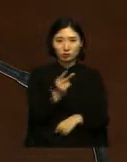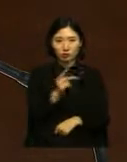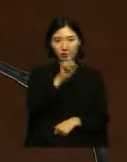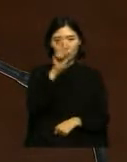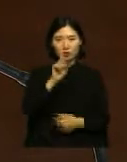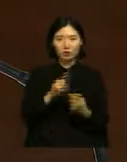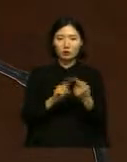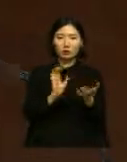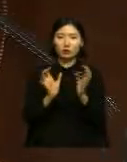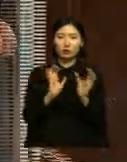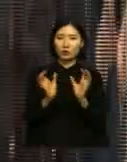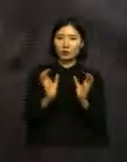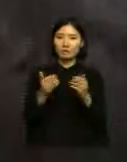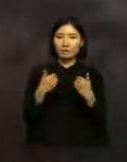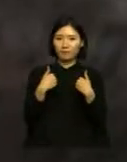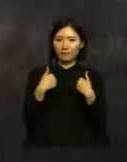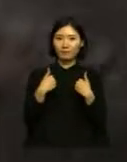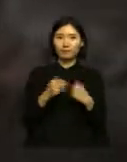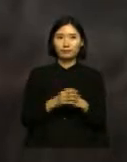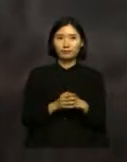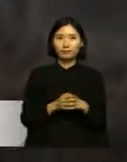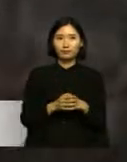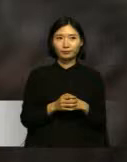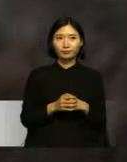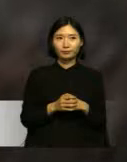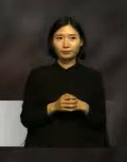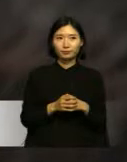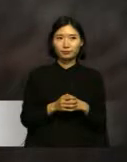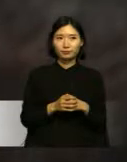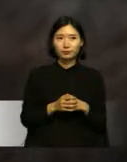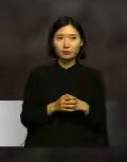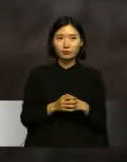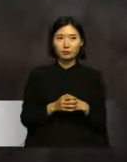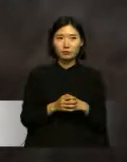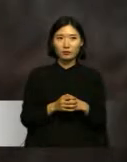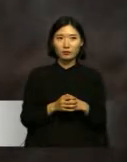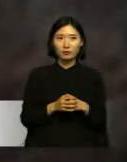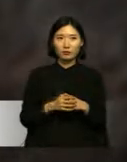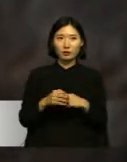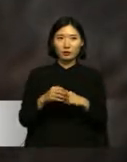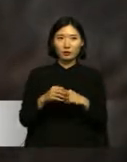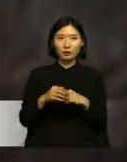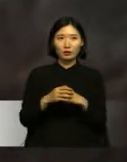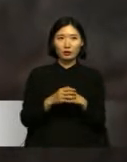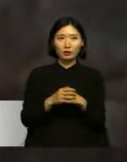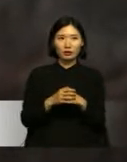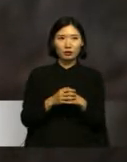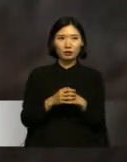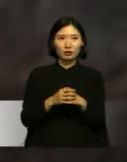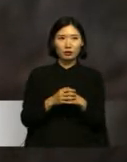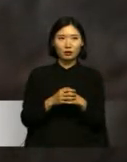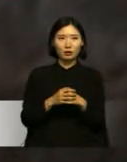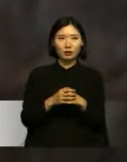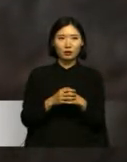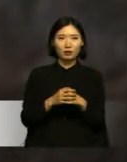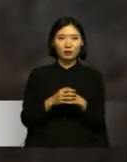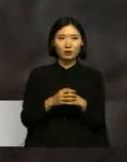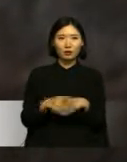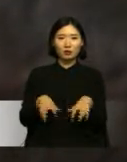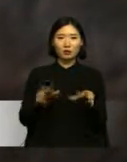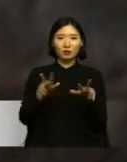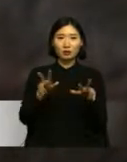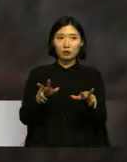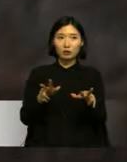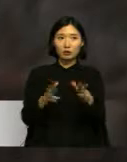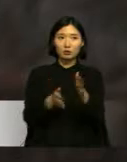가지 토의를 거쳤습니다. 신규 축사가 나가면서 내다 보니까 뭐 행정수송이니 집단면을 엄청 들어보다 보니까 이게 이제는